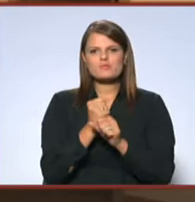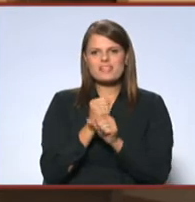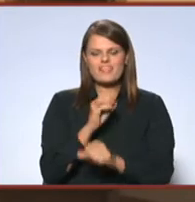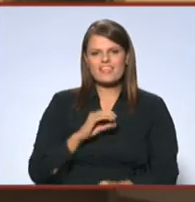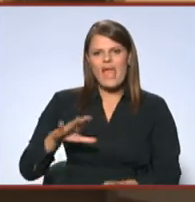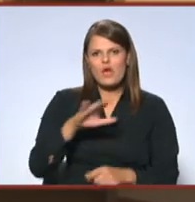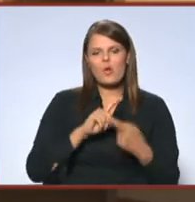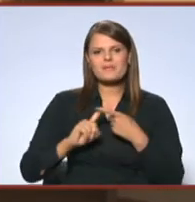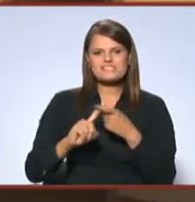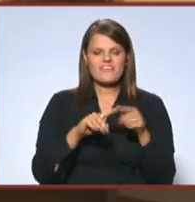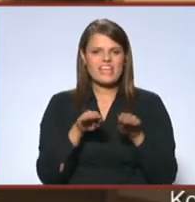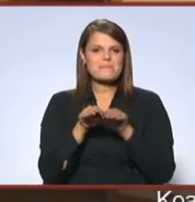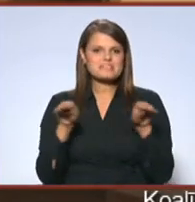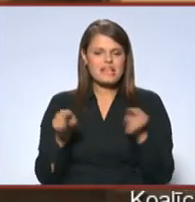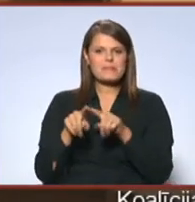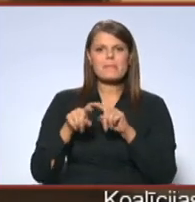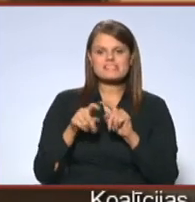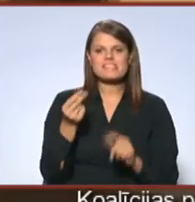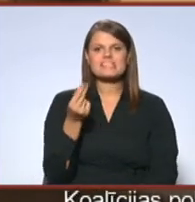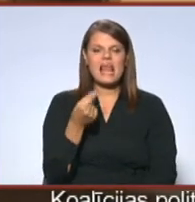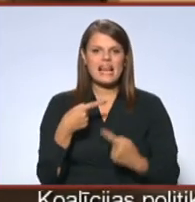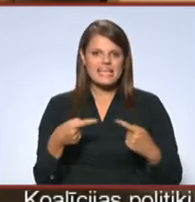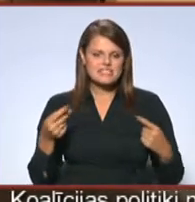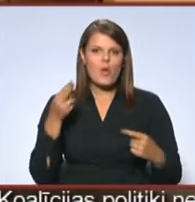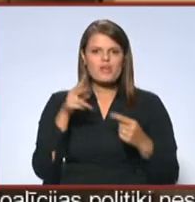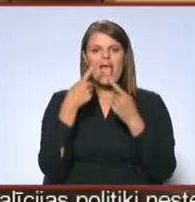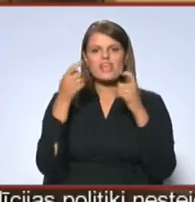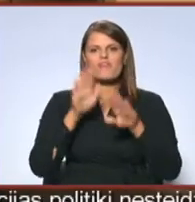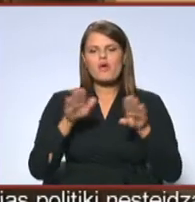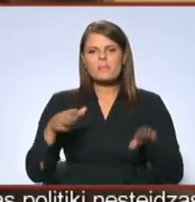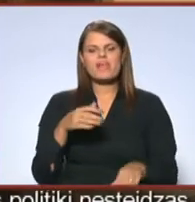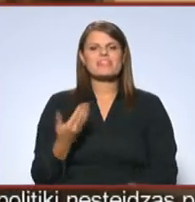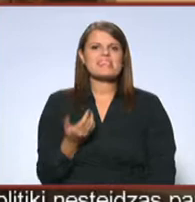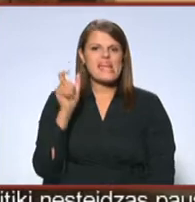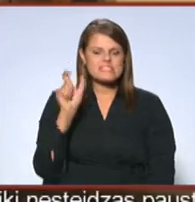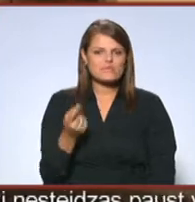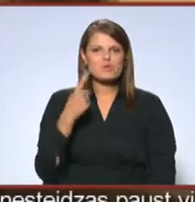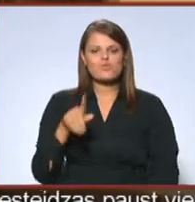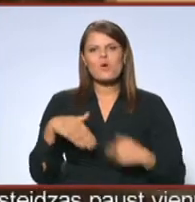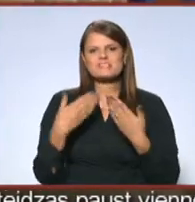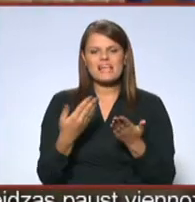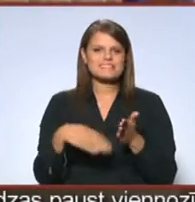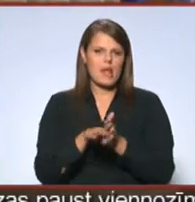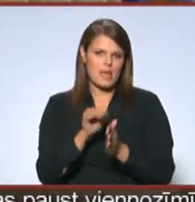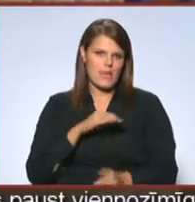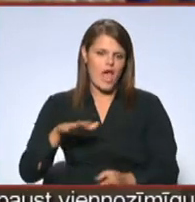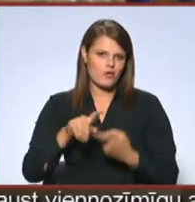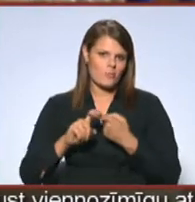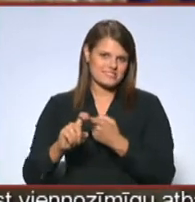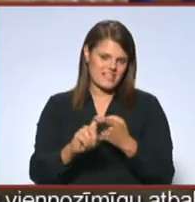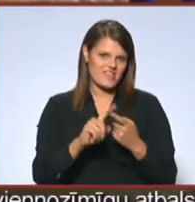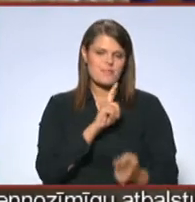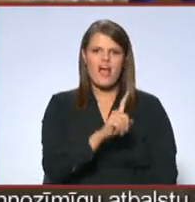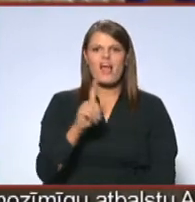eiropas savienības līmenī piesaistīt šos līdzekļus un arī informēt iedzīvotājus par to ko sniedz dalība eiropas savienībā katra